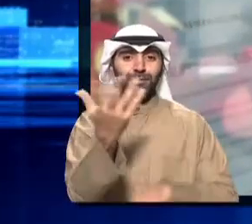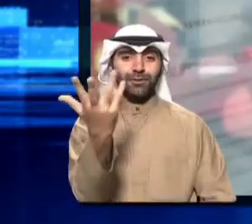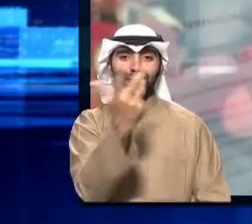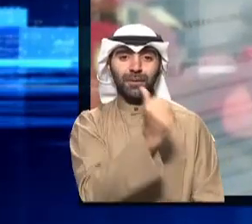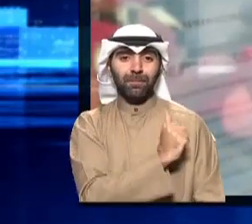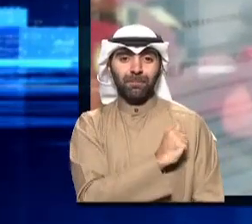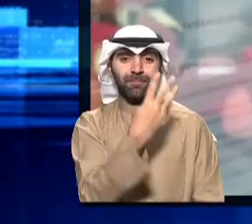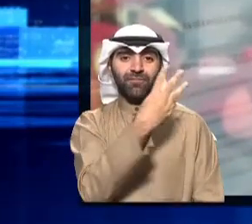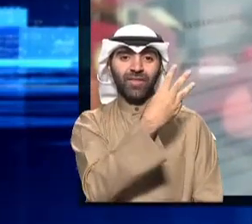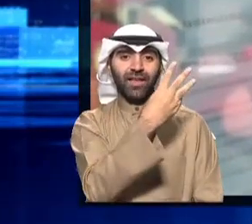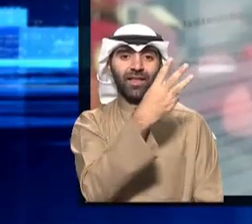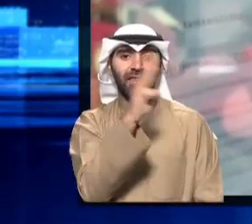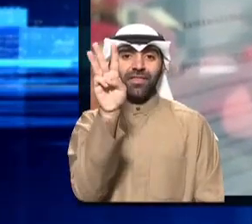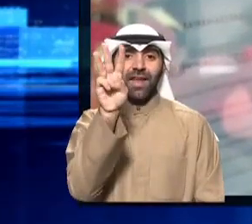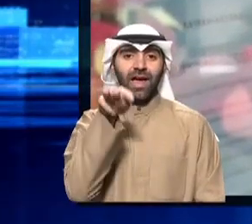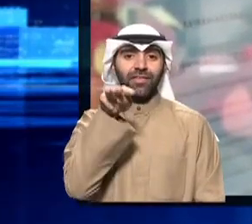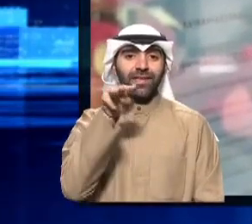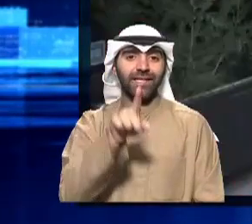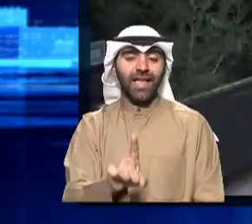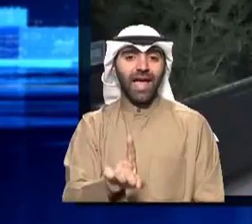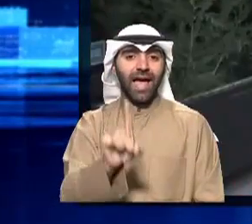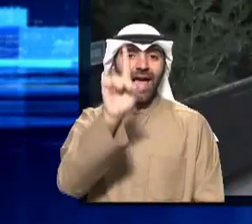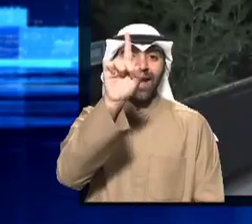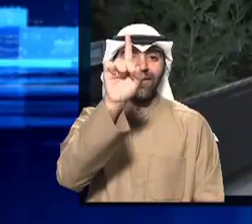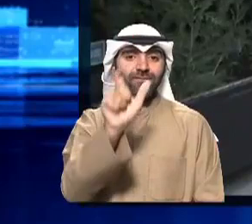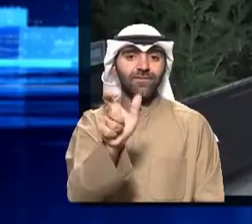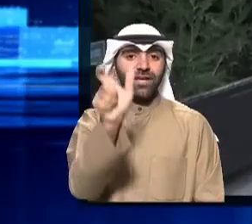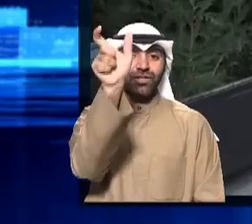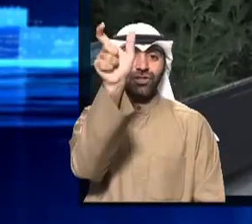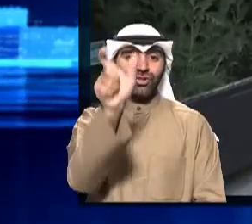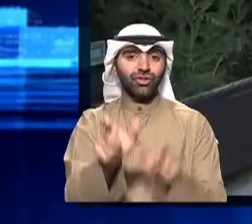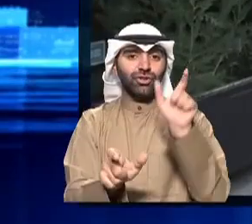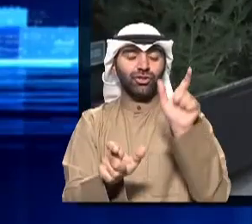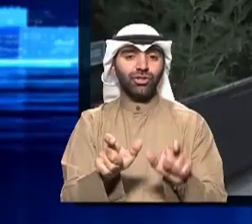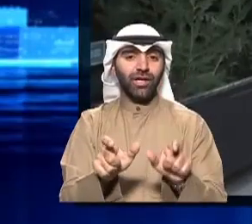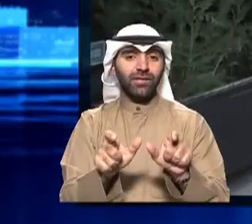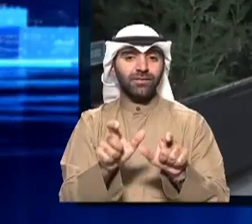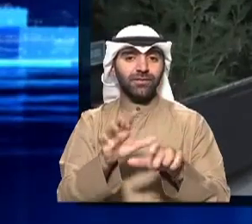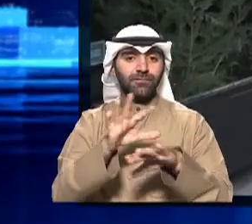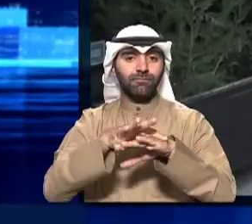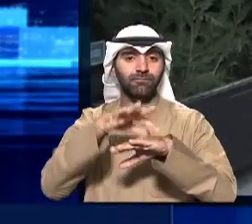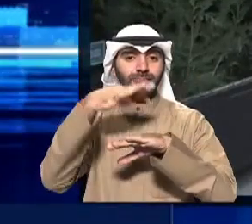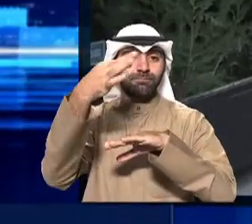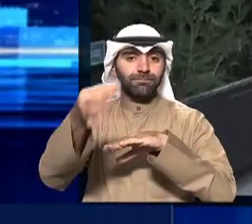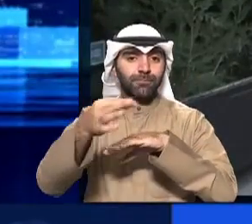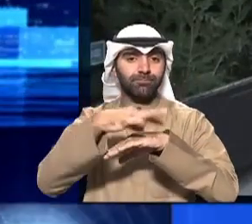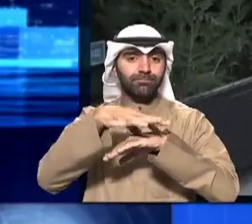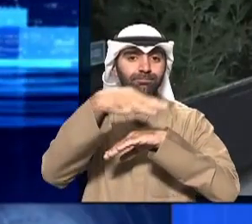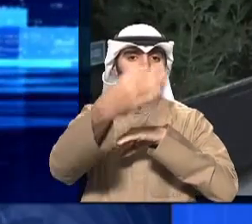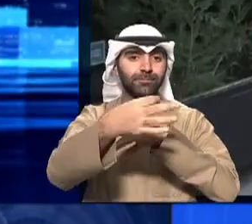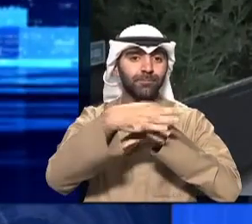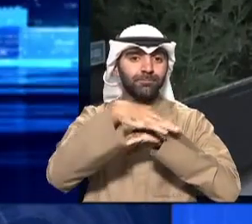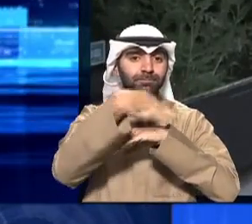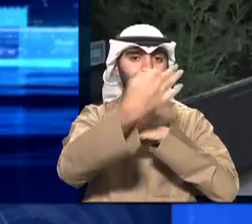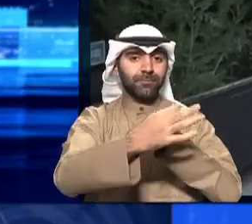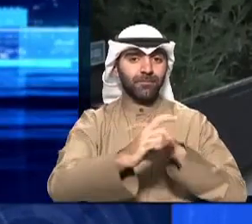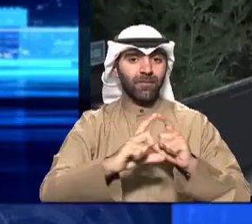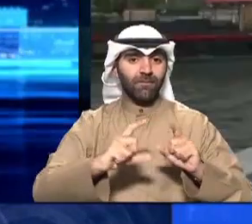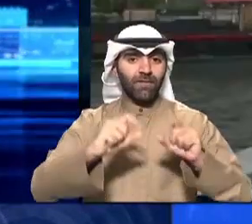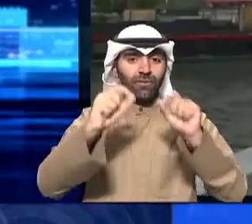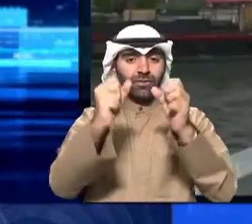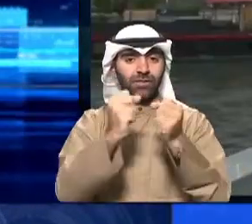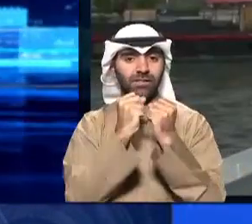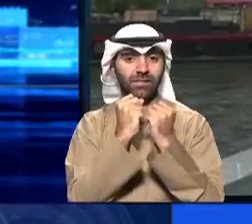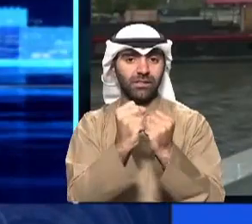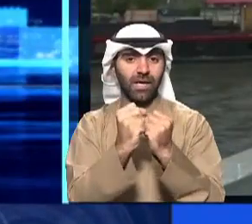تقرر اللجوء لهذا الخيار الذي ترك لمدة شهرين على جنب. يعني